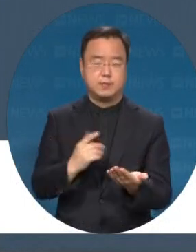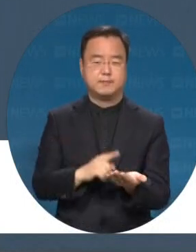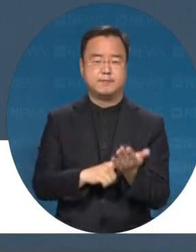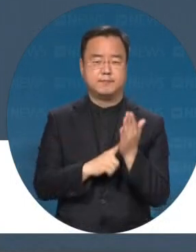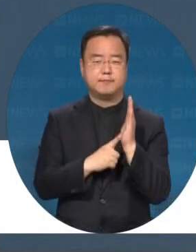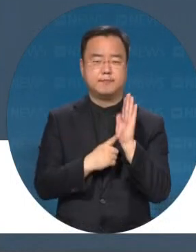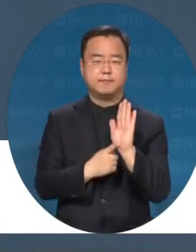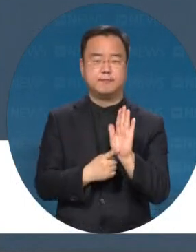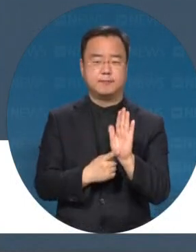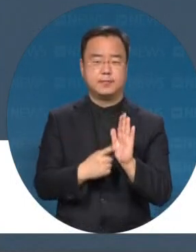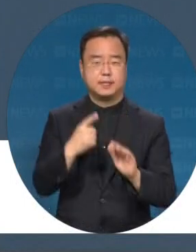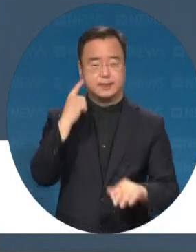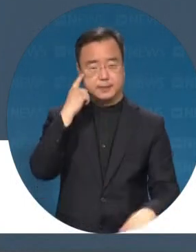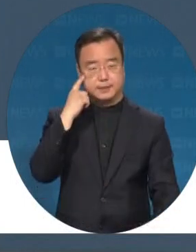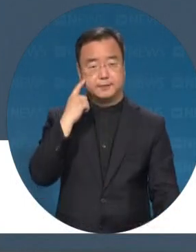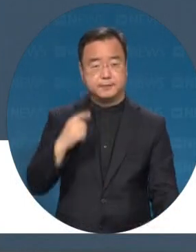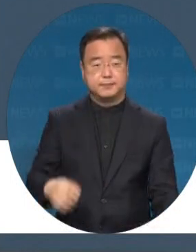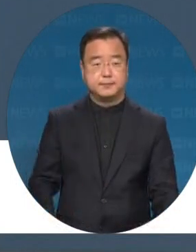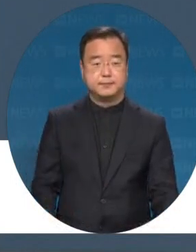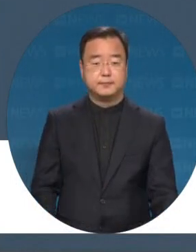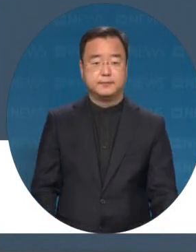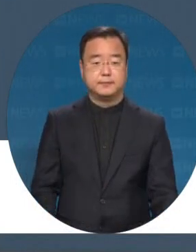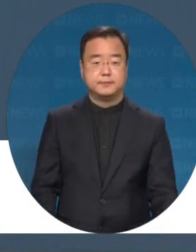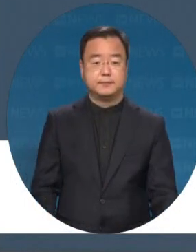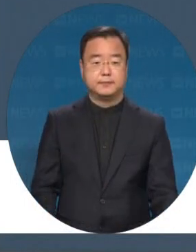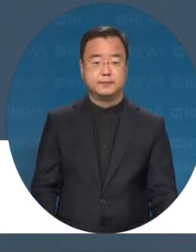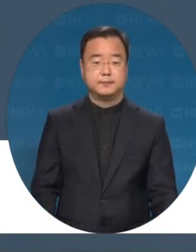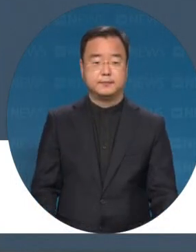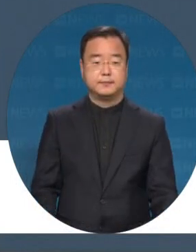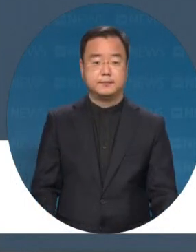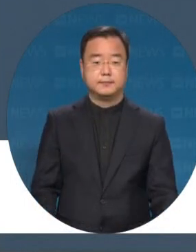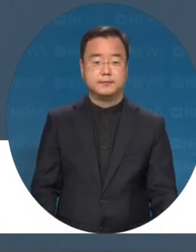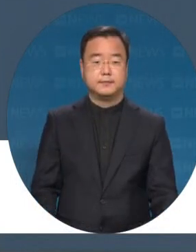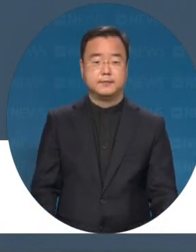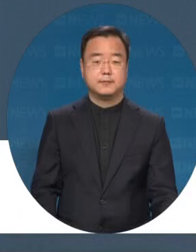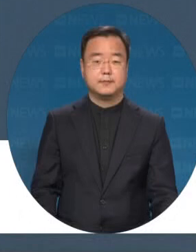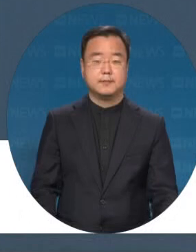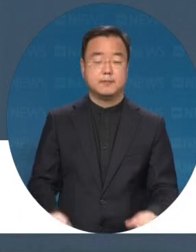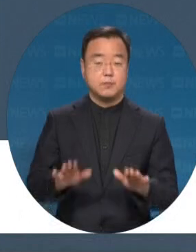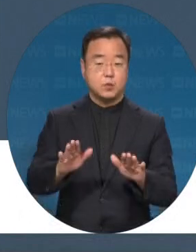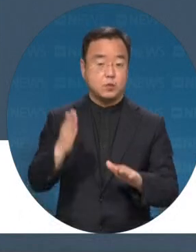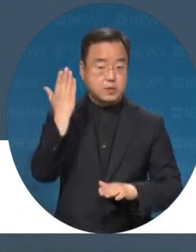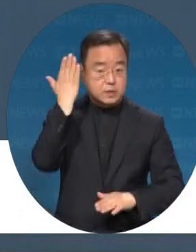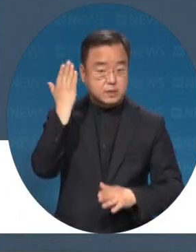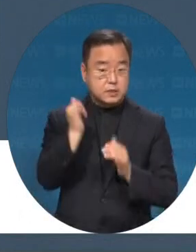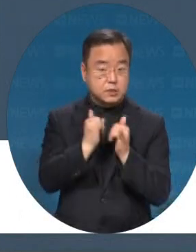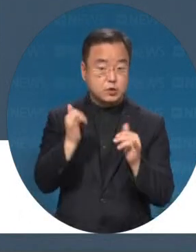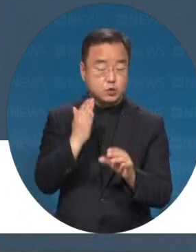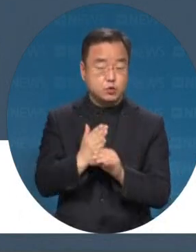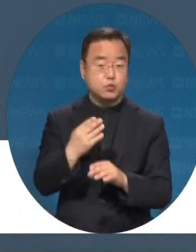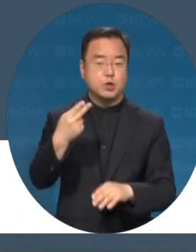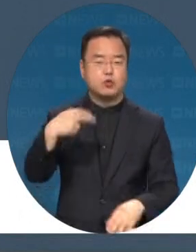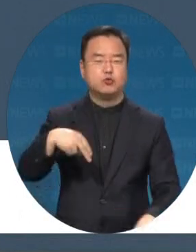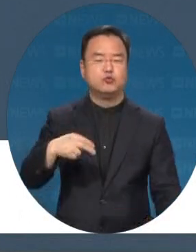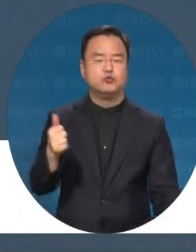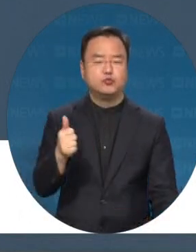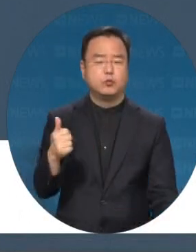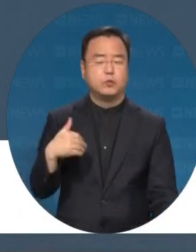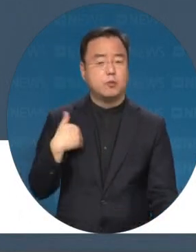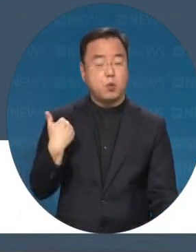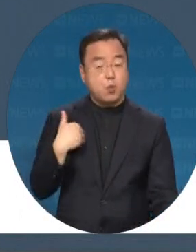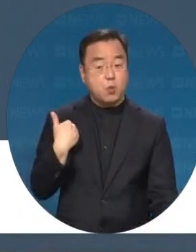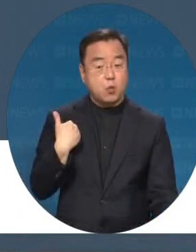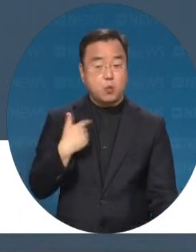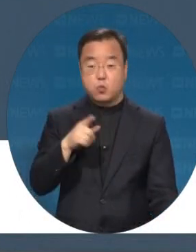것을 볼 수가 있겠습니다 오늘날 그 지식인 치고 유성령이 누구인지 모르는 사람은